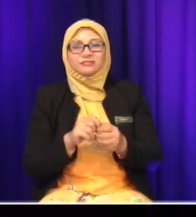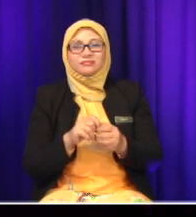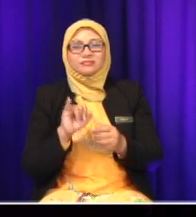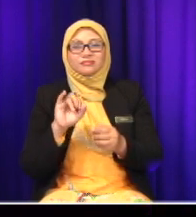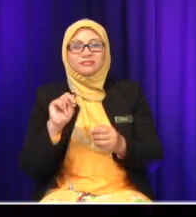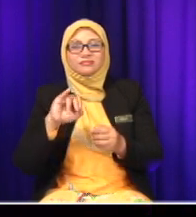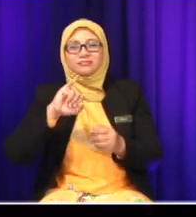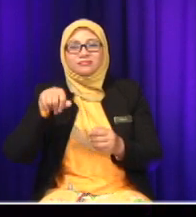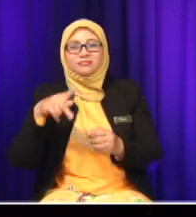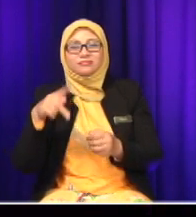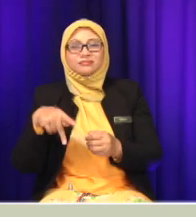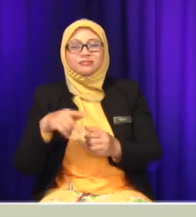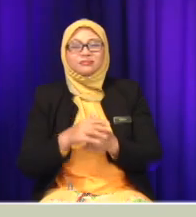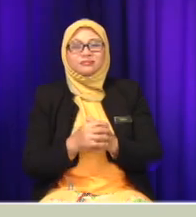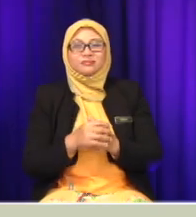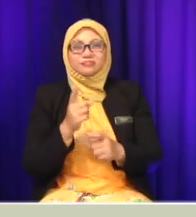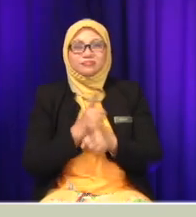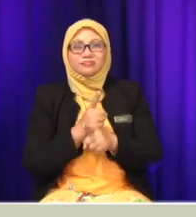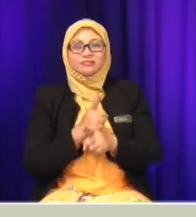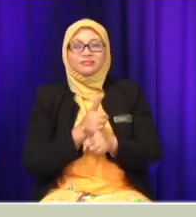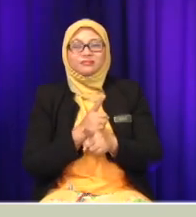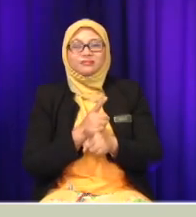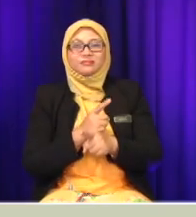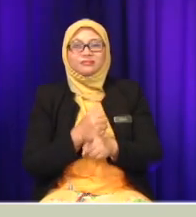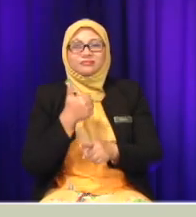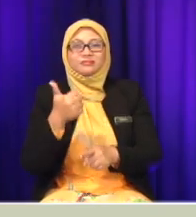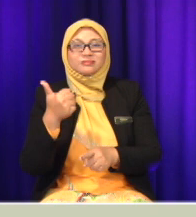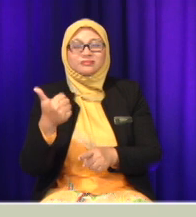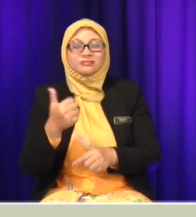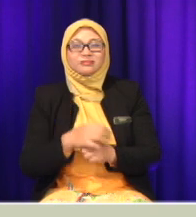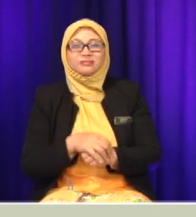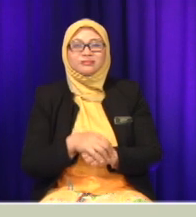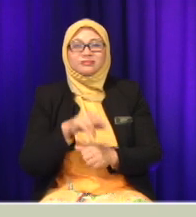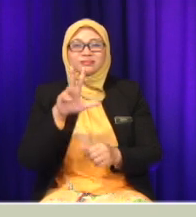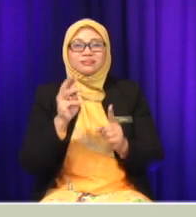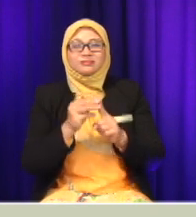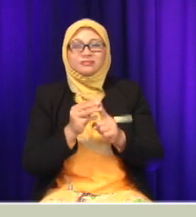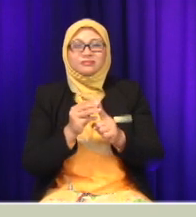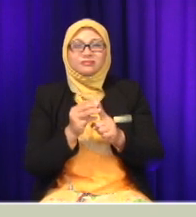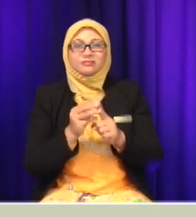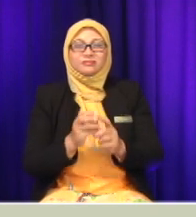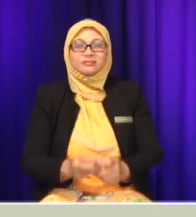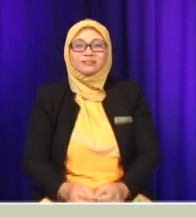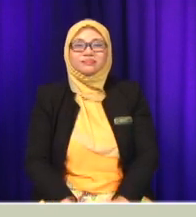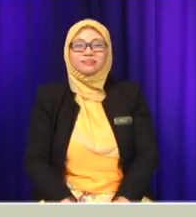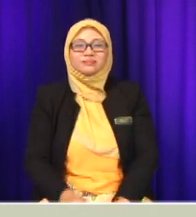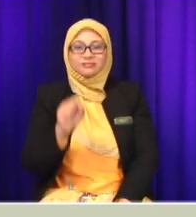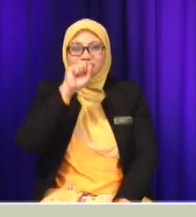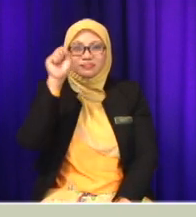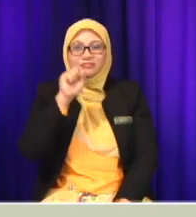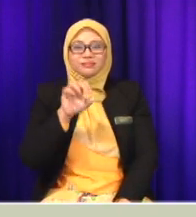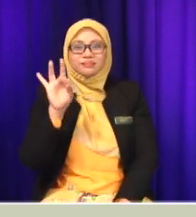injab okey betul tahniah mazus okey tiga markah Ya baik soalan yang